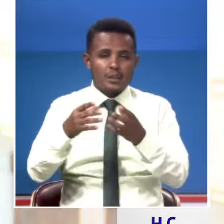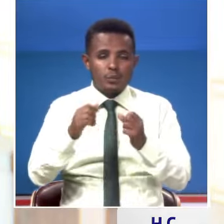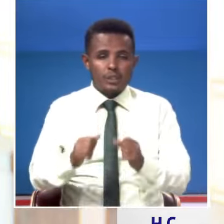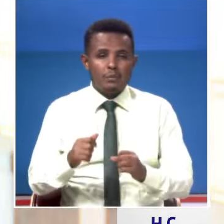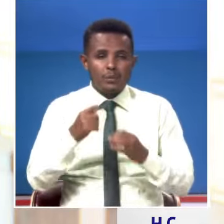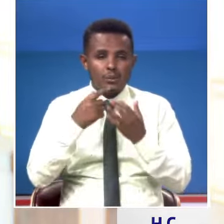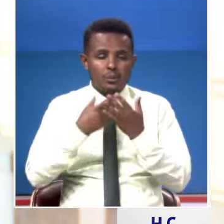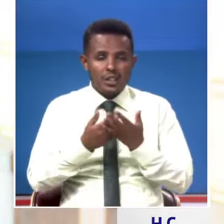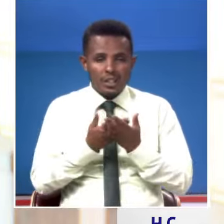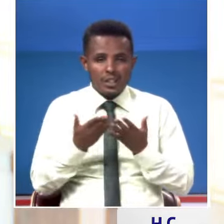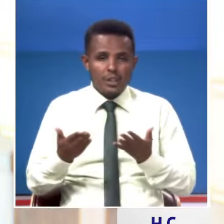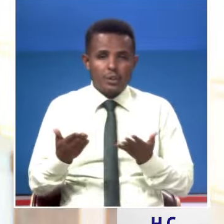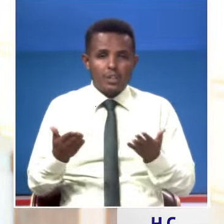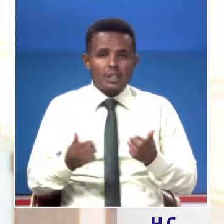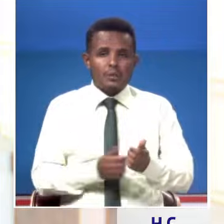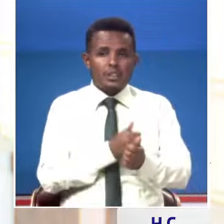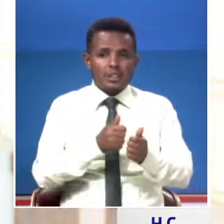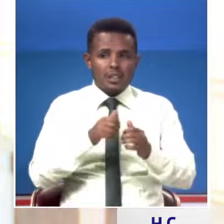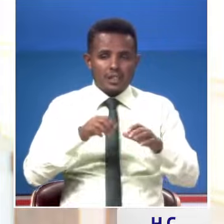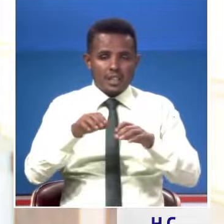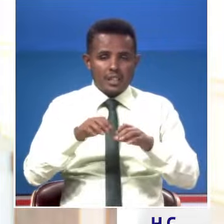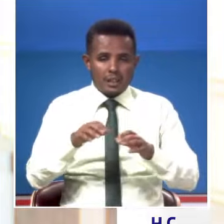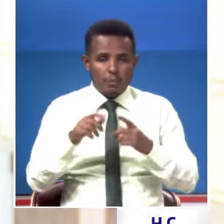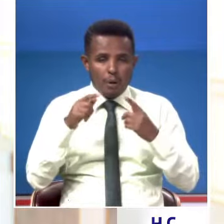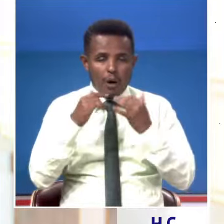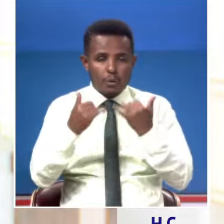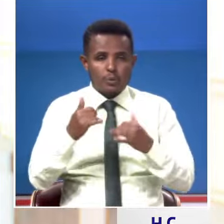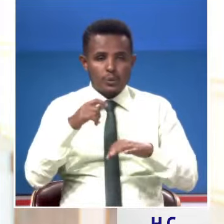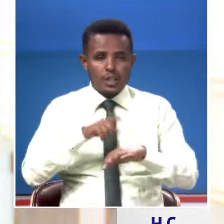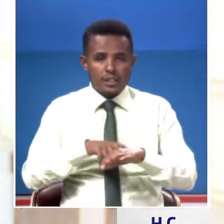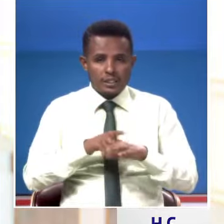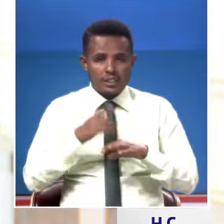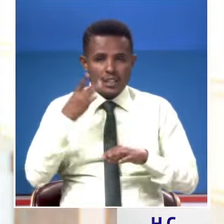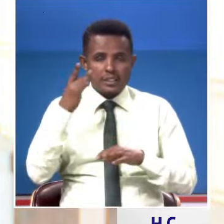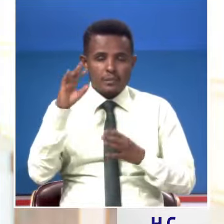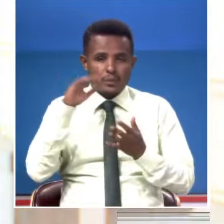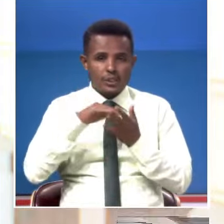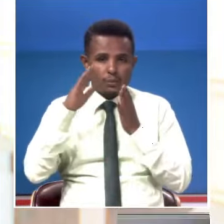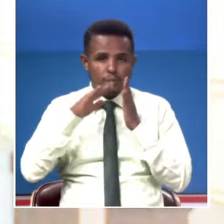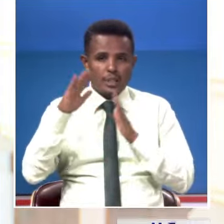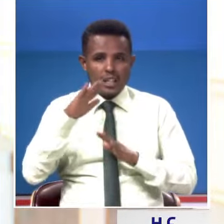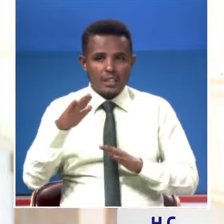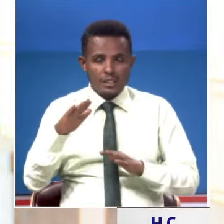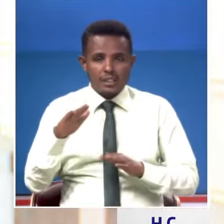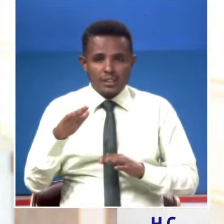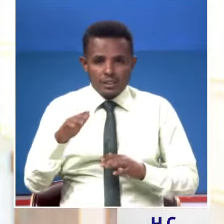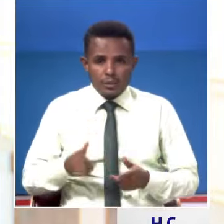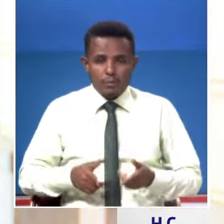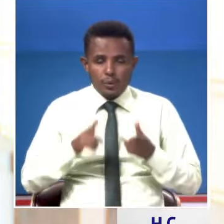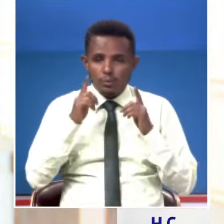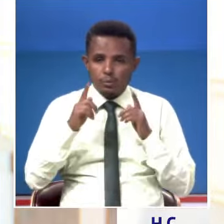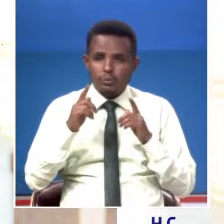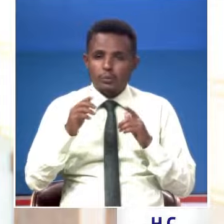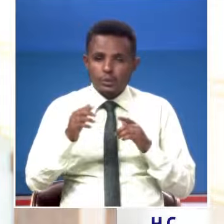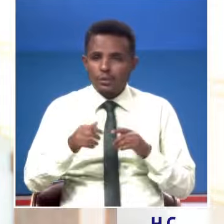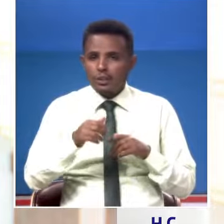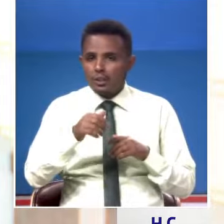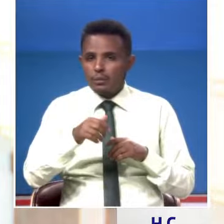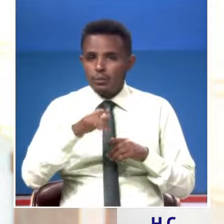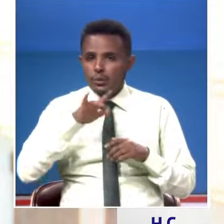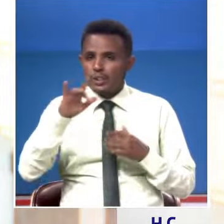ጉዳይ ክትትል እያደረግነን በአሁኑ ሰዓት ከ18,000 በላይ የሚሆኑ የውጭ ሀገር ዜጎች በኢትዮጵያ